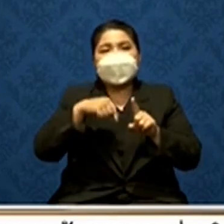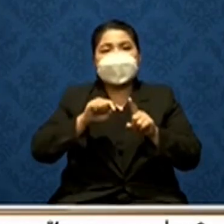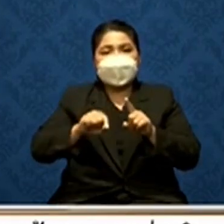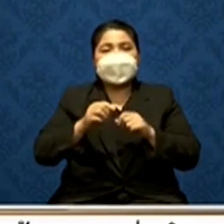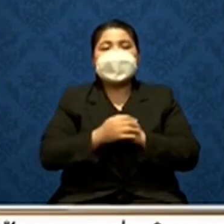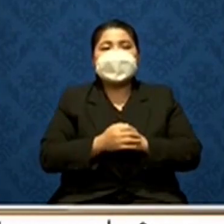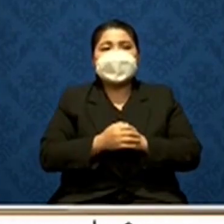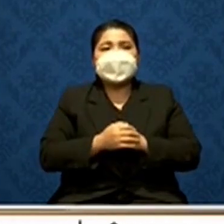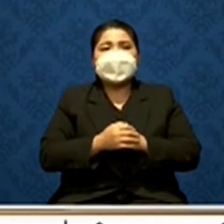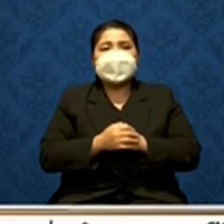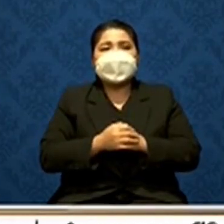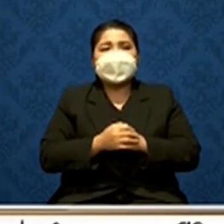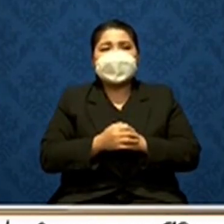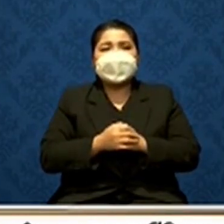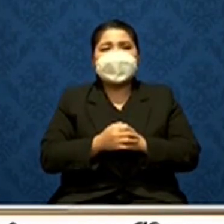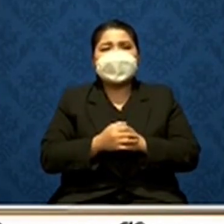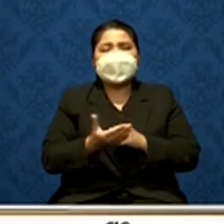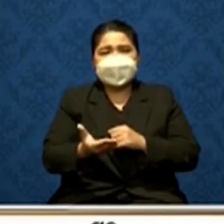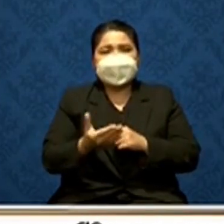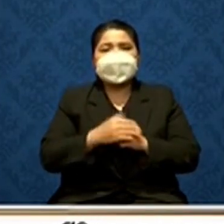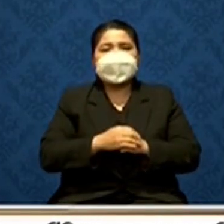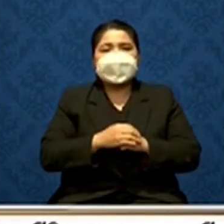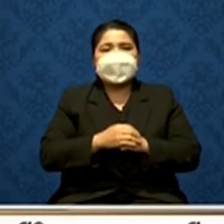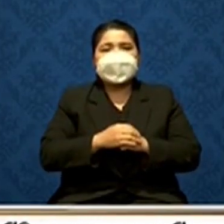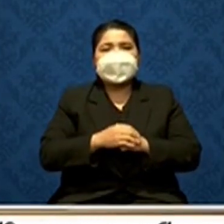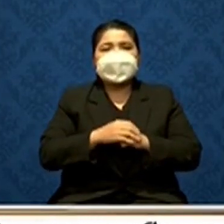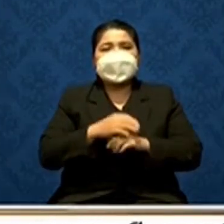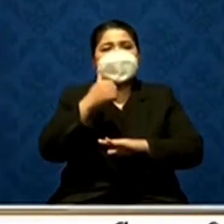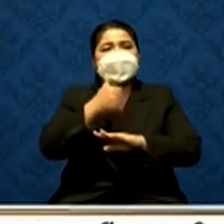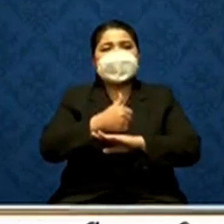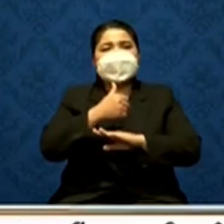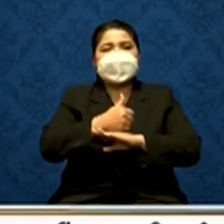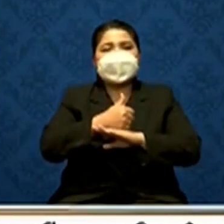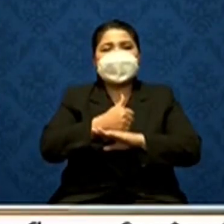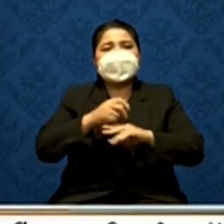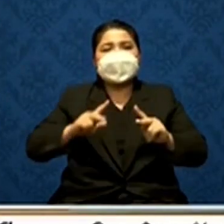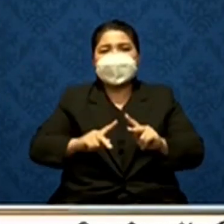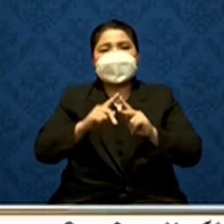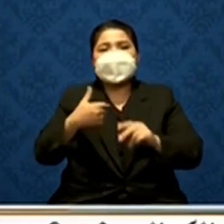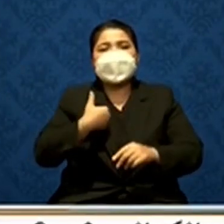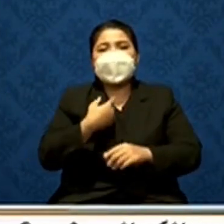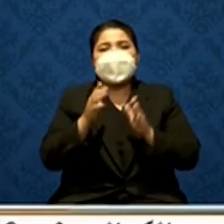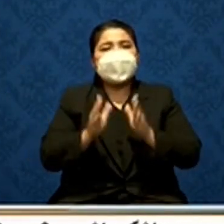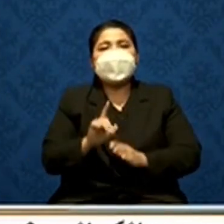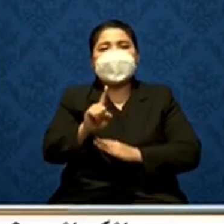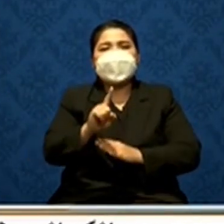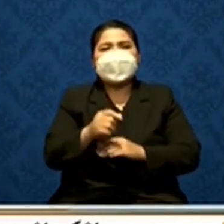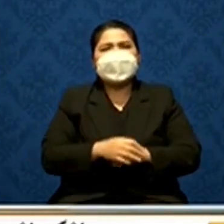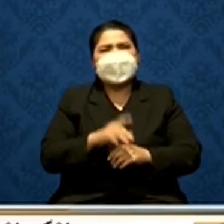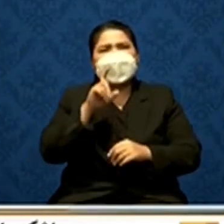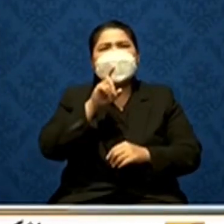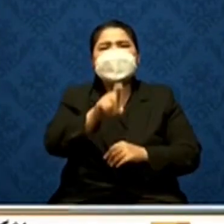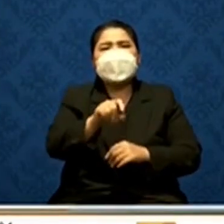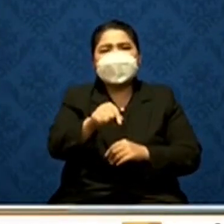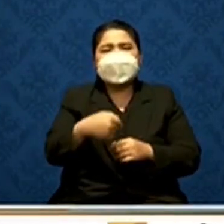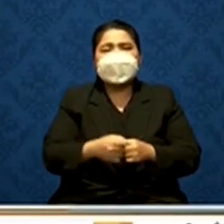ัทานทครับ ท่นมตีจดติ มีผมอภิบรายท่านเดียวครับแล้วก็ในคำถามเมื่สะครู่ ในบางคำถามที่ท